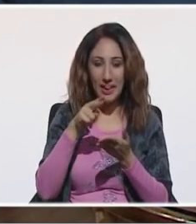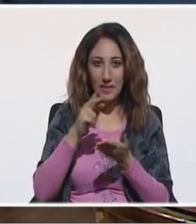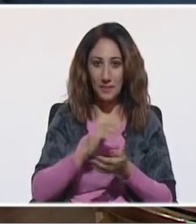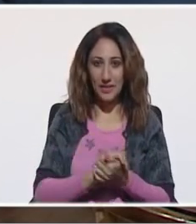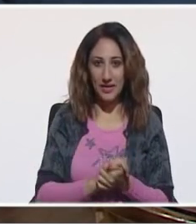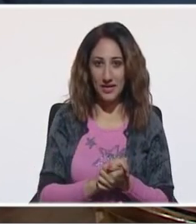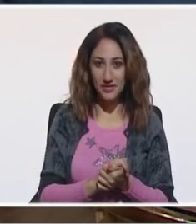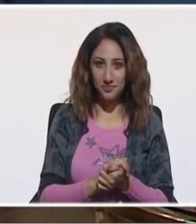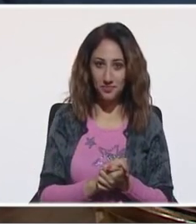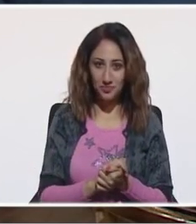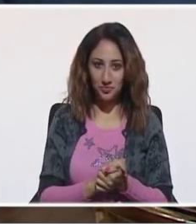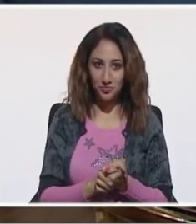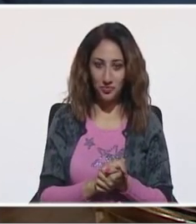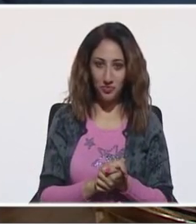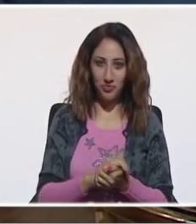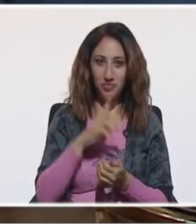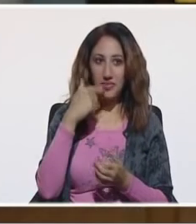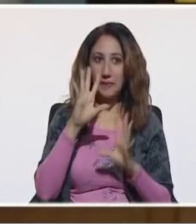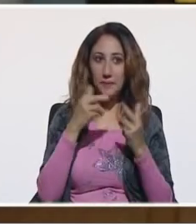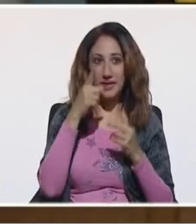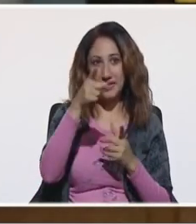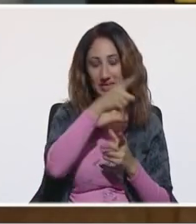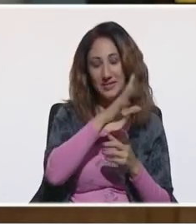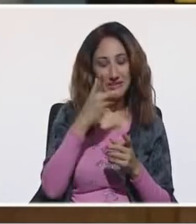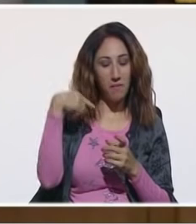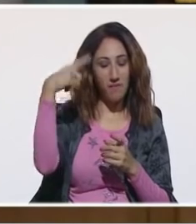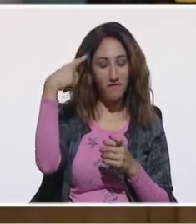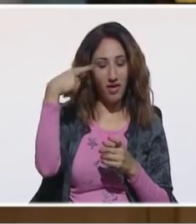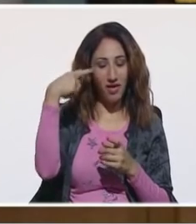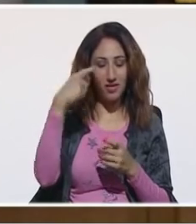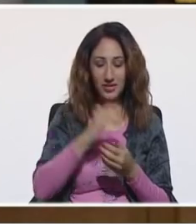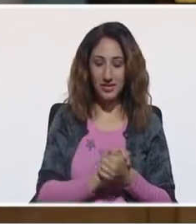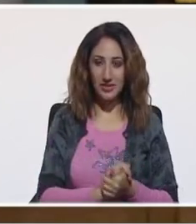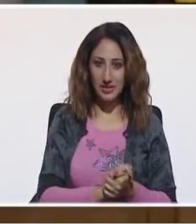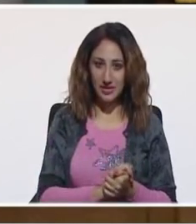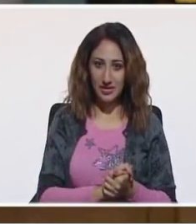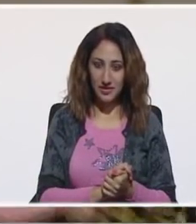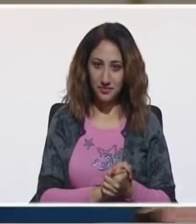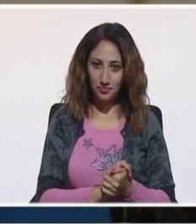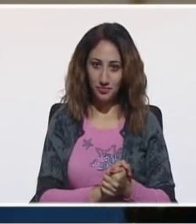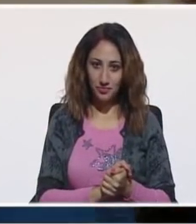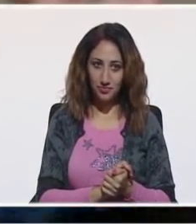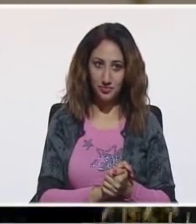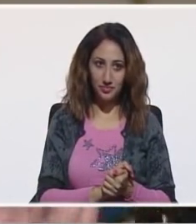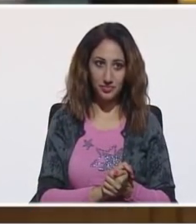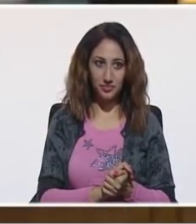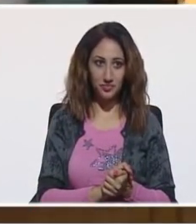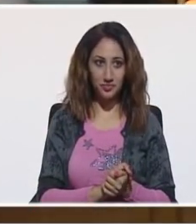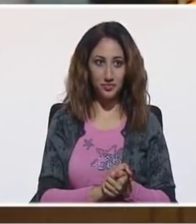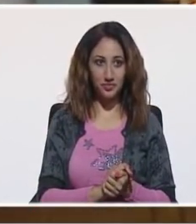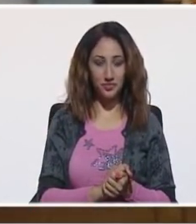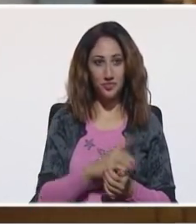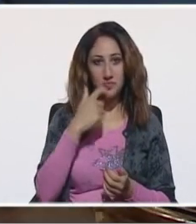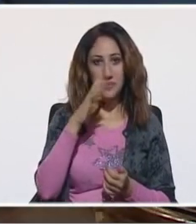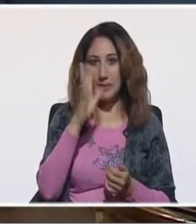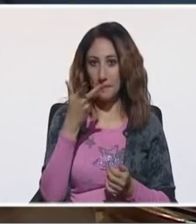مديك الوصفه؟ لا وهو بيبص لي، هو بيضرب السؤال ويبص لي انا. طب ما انت عارف الاجابه، بتبص لي. مين يا مدام